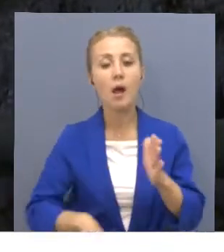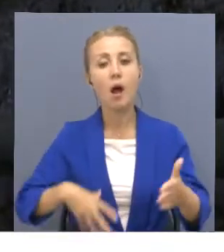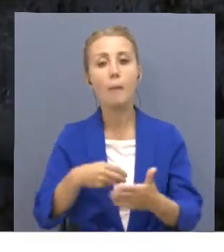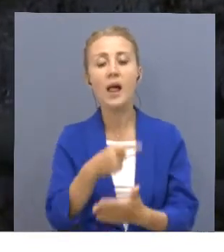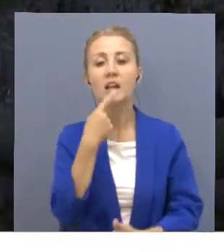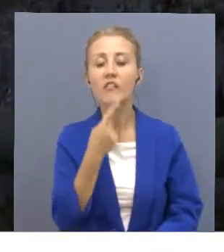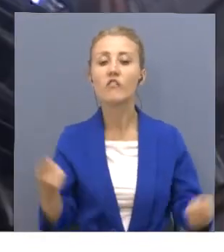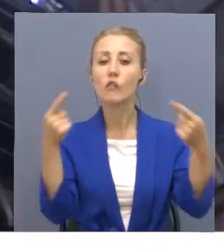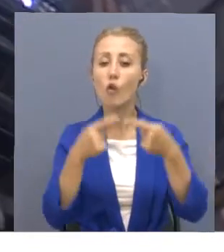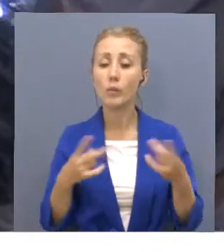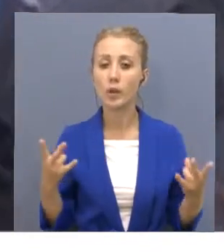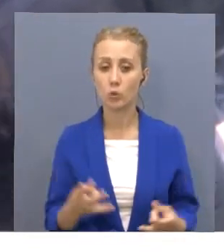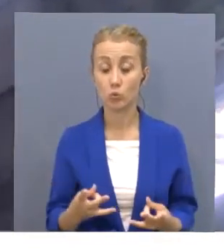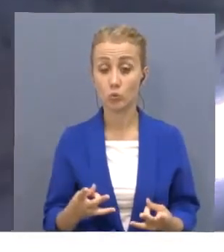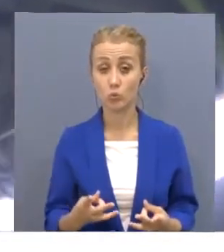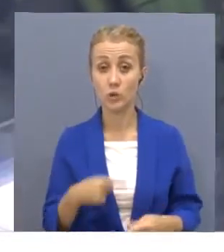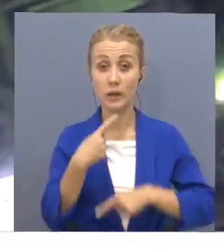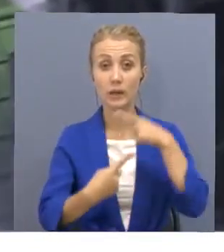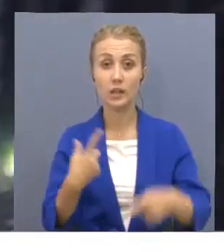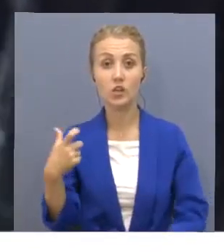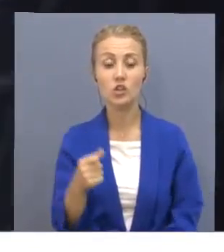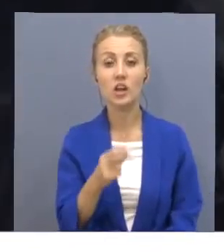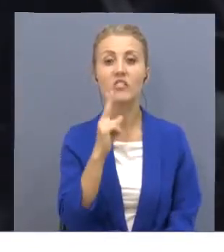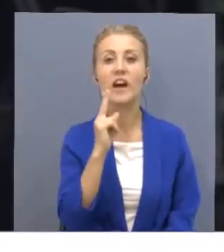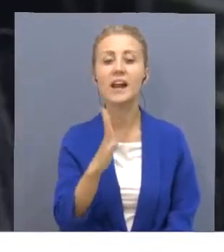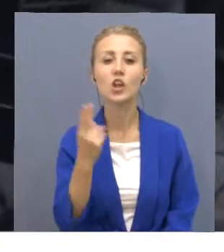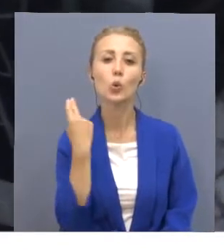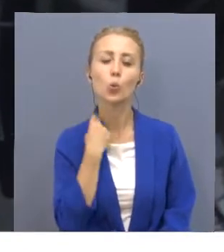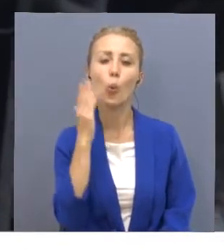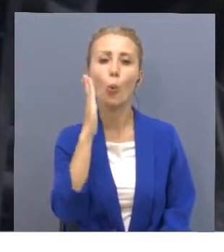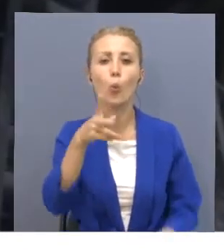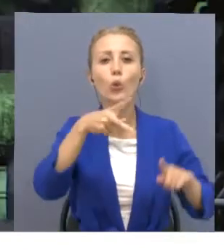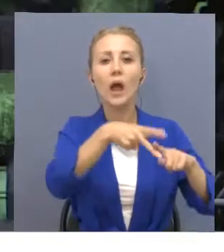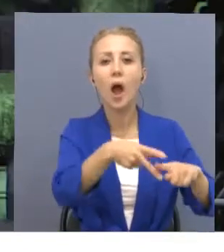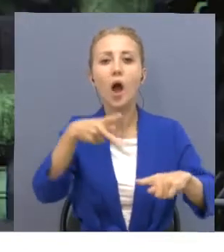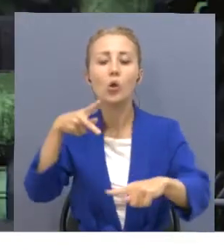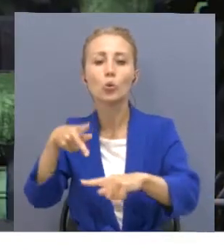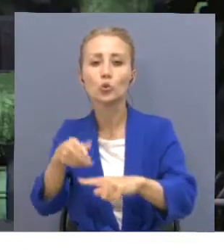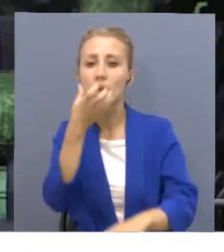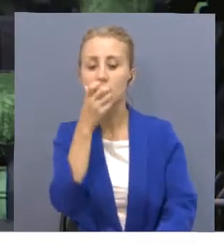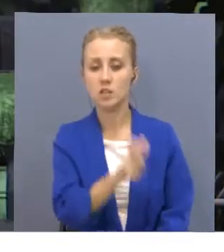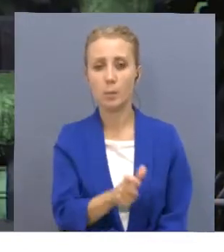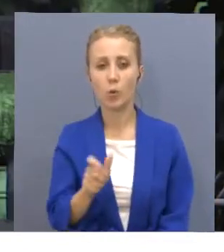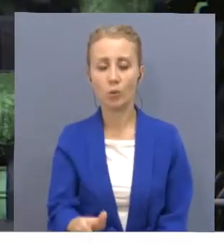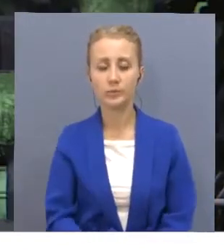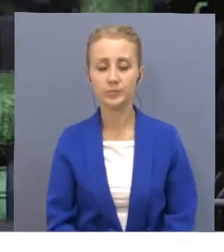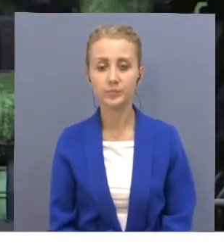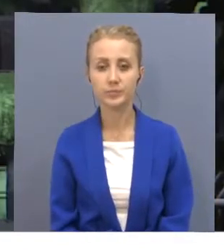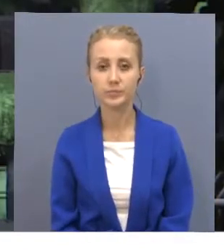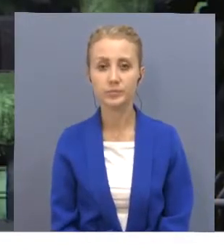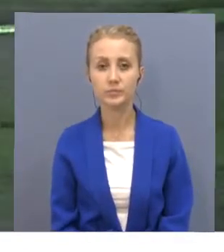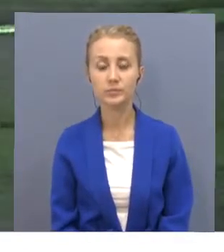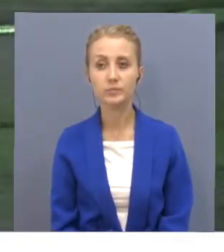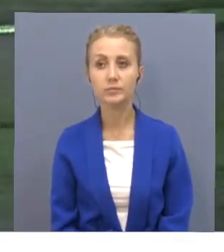говорят тепловики. Уже со следующей недели в квартирах должников будут производить отключение от подачи тепла. Зарина Дюсикеева,